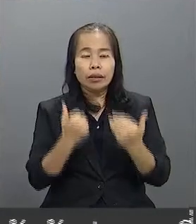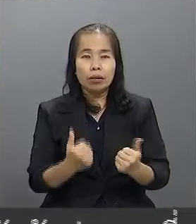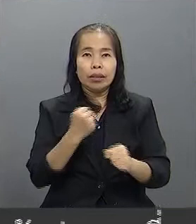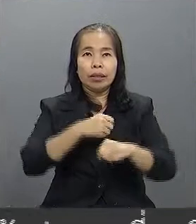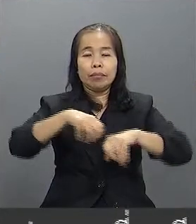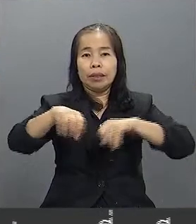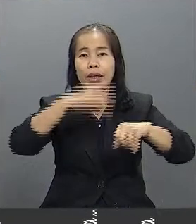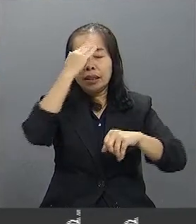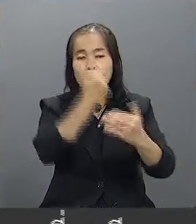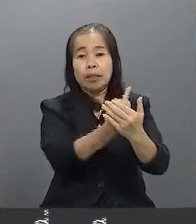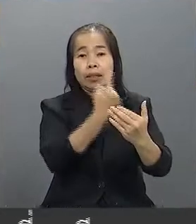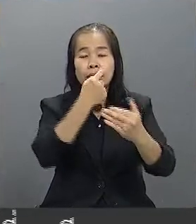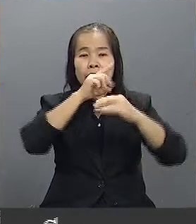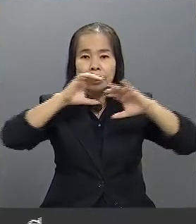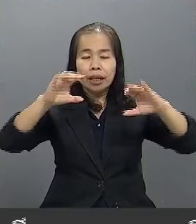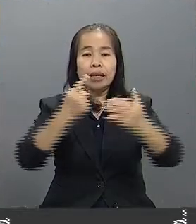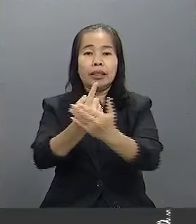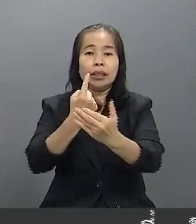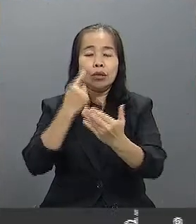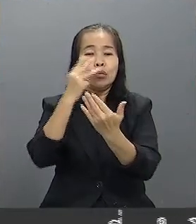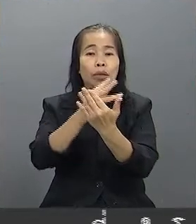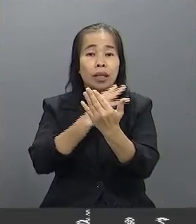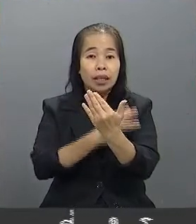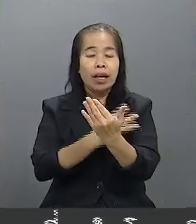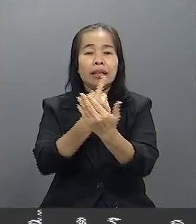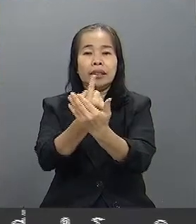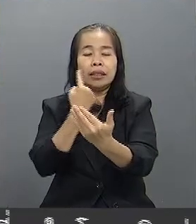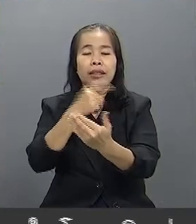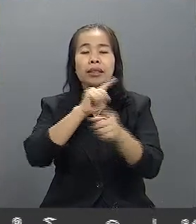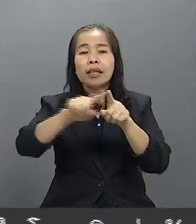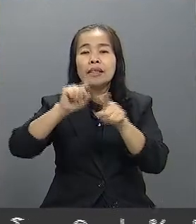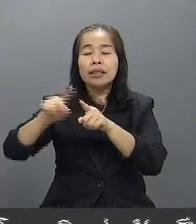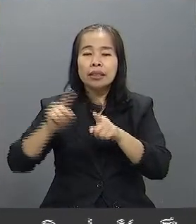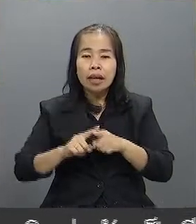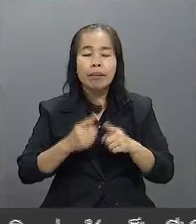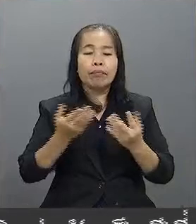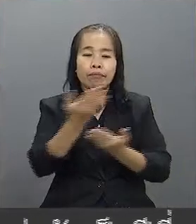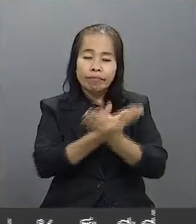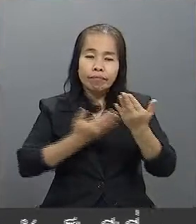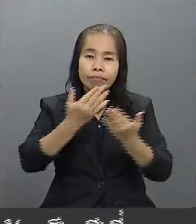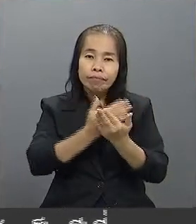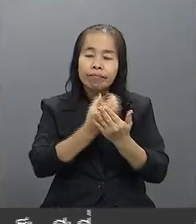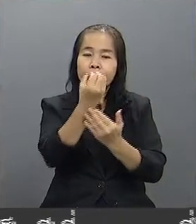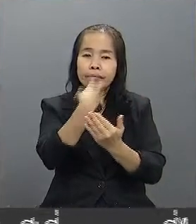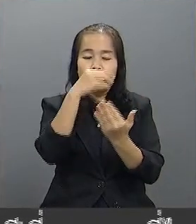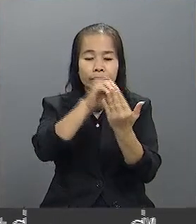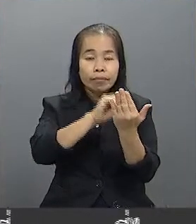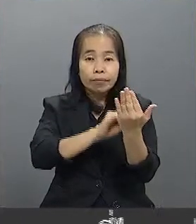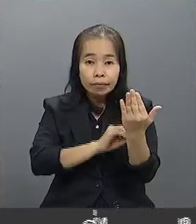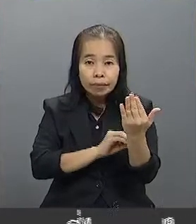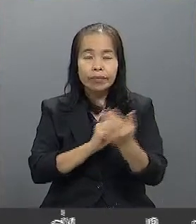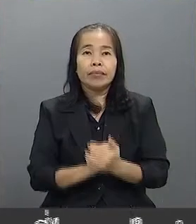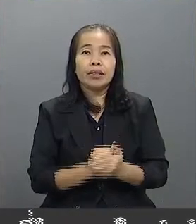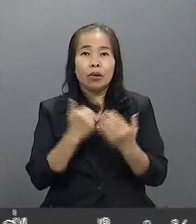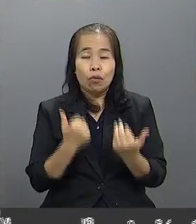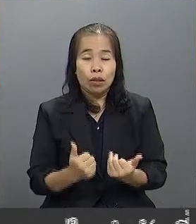แทนข้าราชการและก็นักวิชาการในระดับพื้นที่จากหน่วยงานต่างๆมาร่วมให้ความเห็นและข้อเสนอแนะค่ะการประชุมครั้งนี้เป็นการขับ